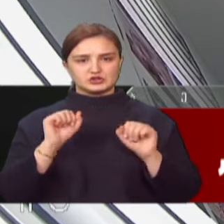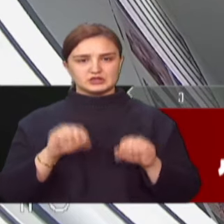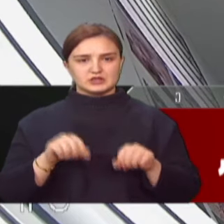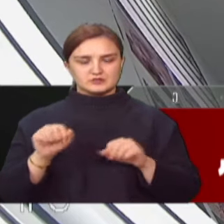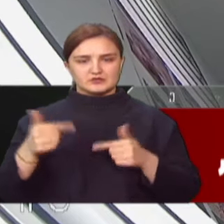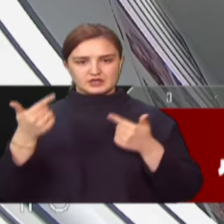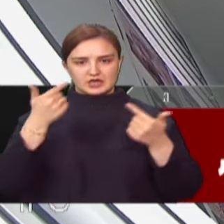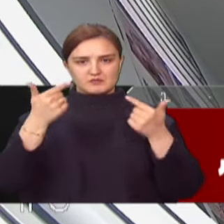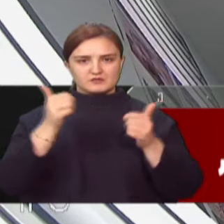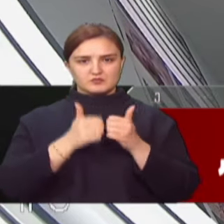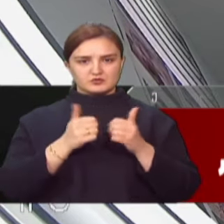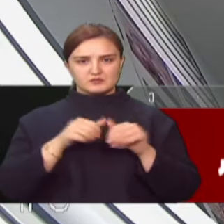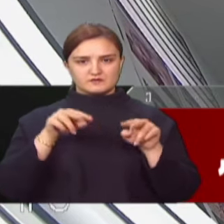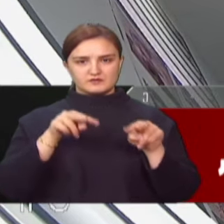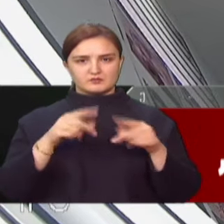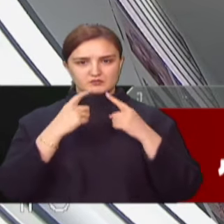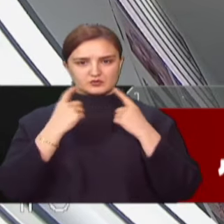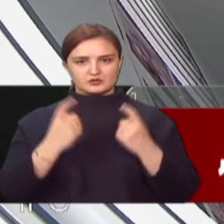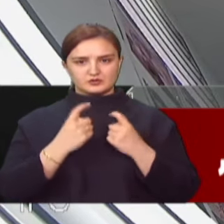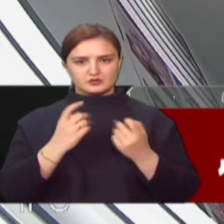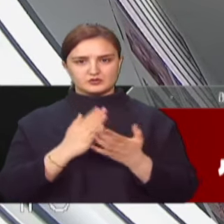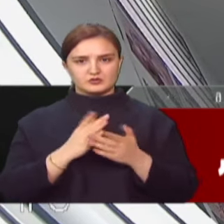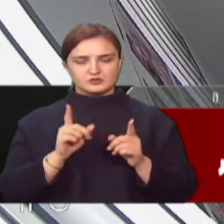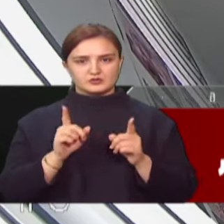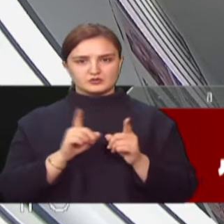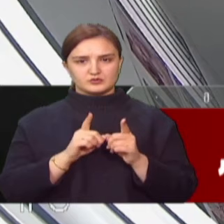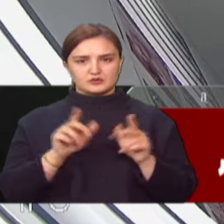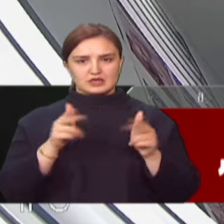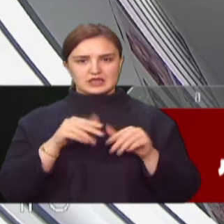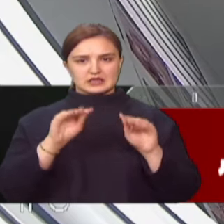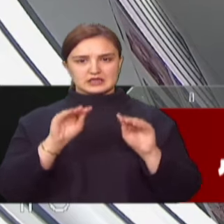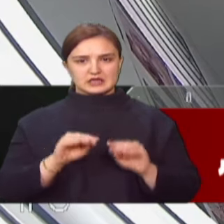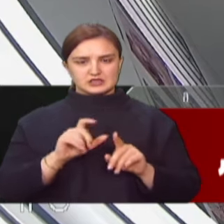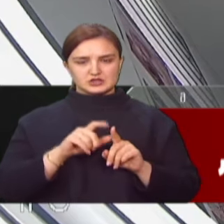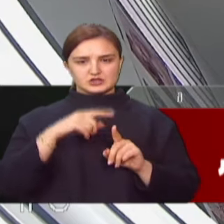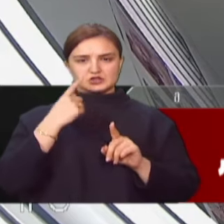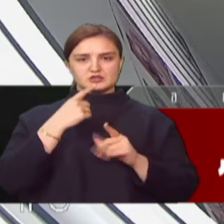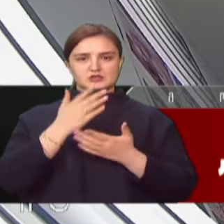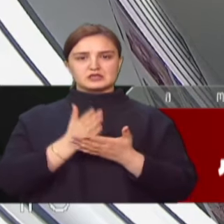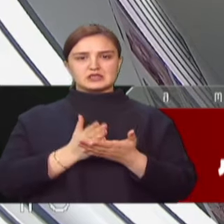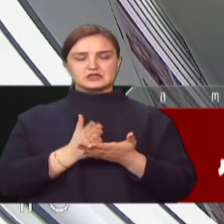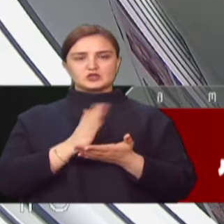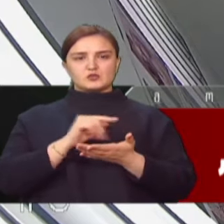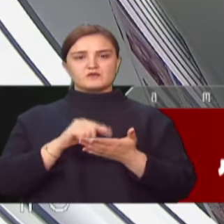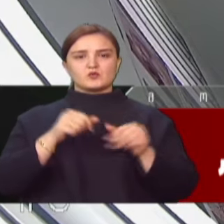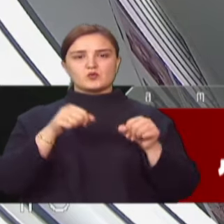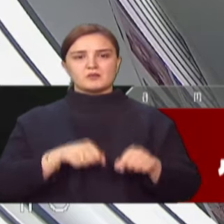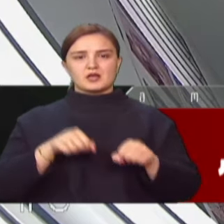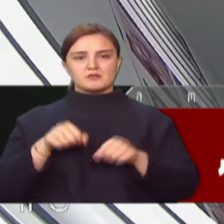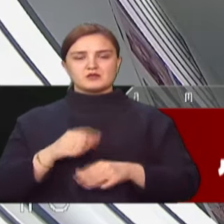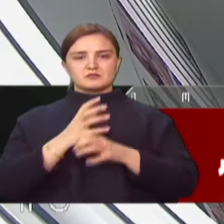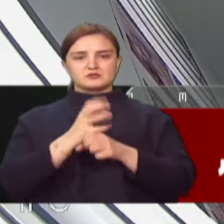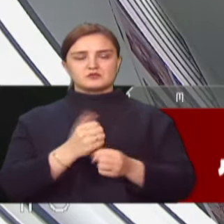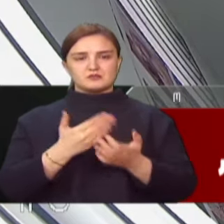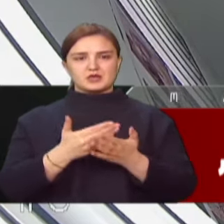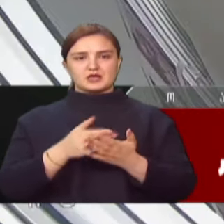და კამერებით მუდმივი მონიტორინგის ქვეშ იმყოფება. Ასევე ანგარიში ის გარემოებაცა აღნიშნული, რაც ნაწილობრივ ხსნის გარკვეული უფლებების შეზღუდვას.